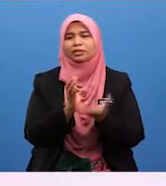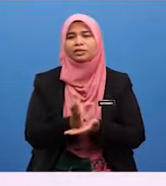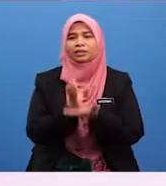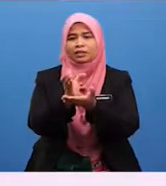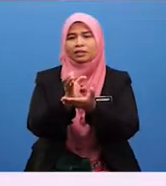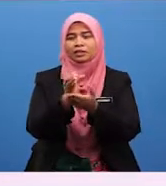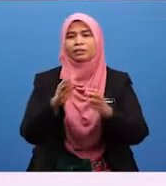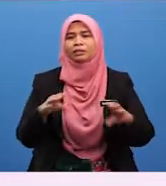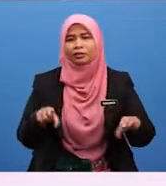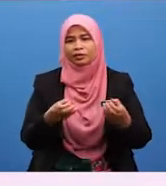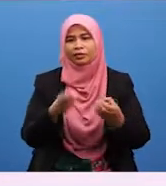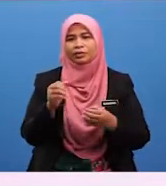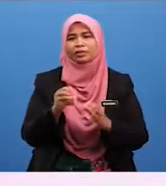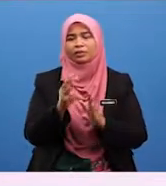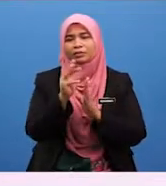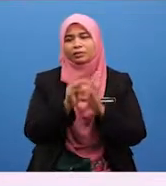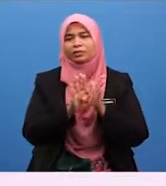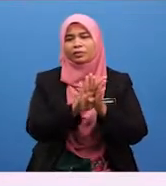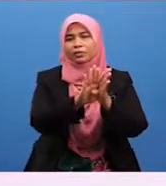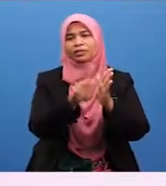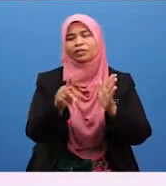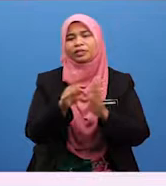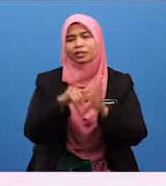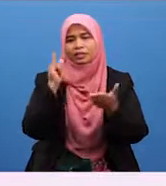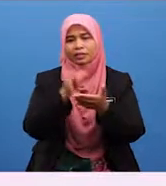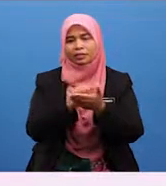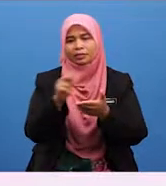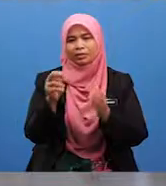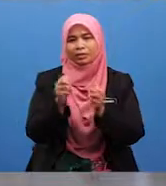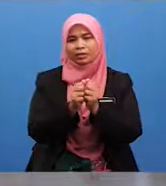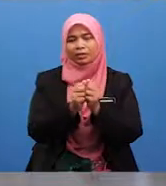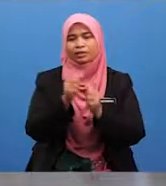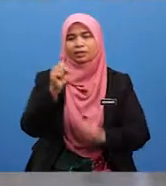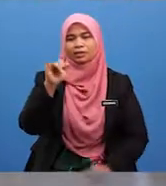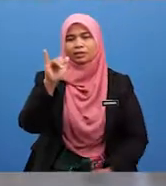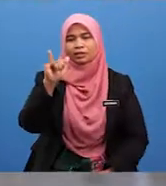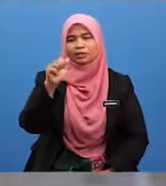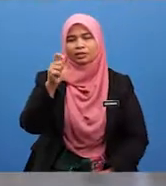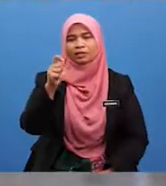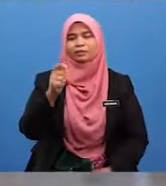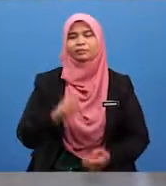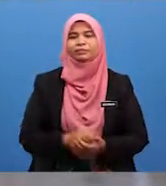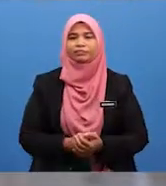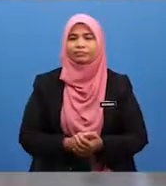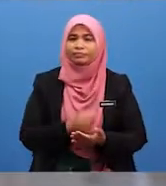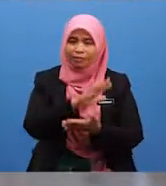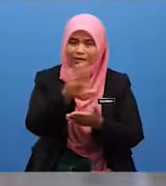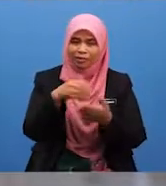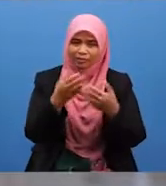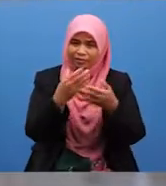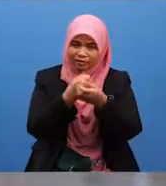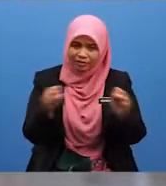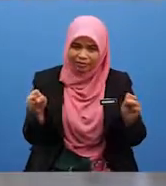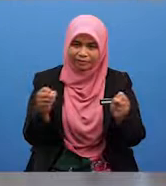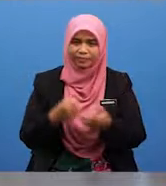tindakan yang membuktikan keimanan dengan sam'iyat. Okey, semua sudah bersedia? Mari